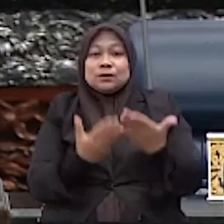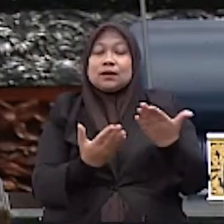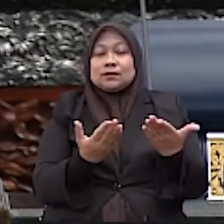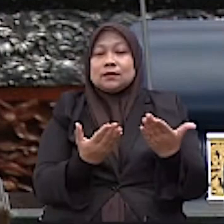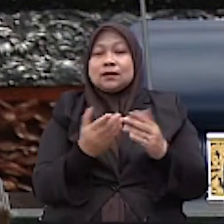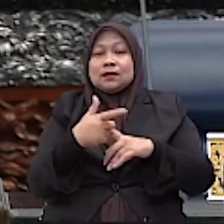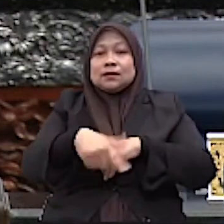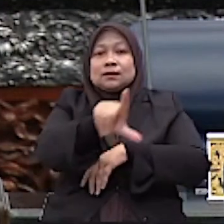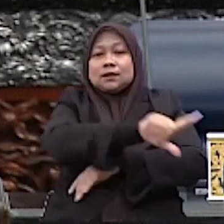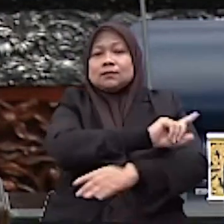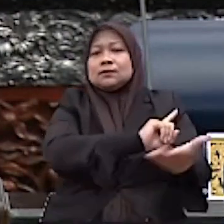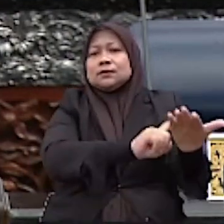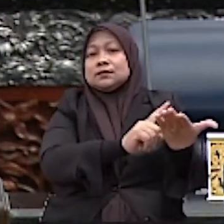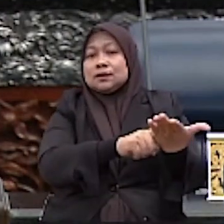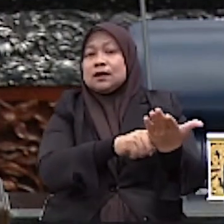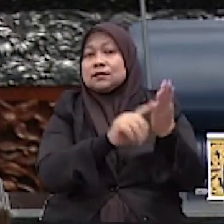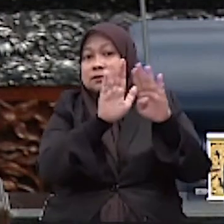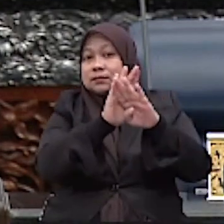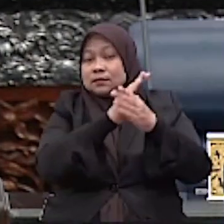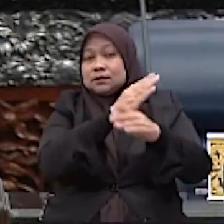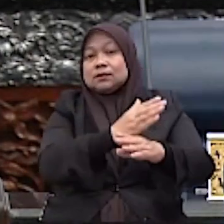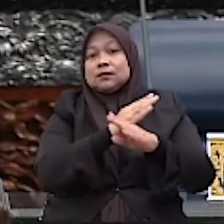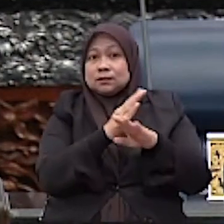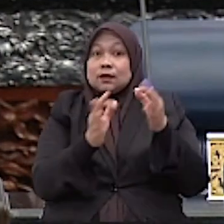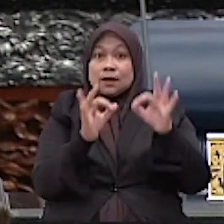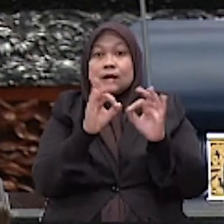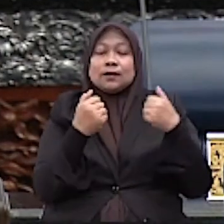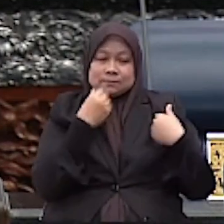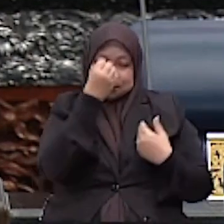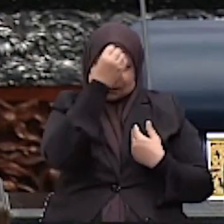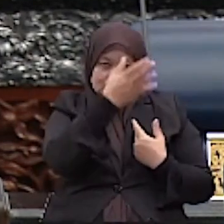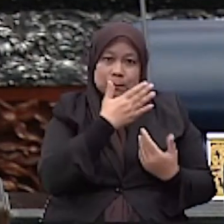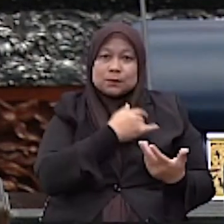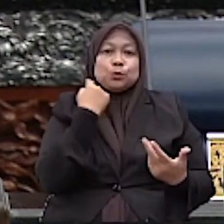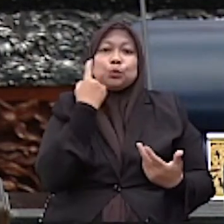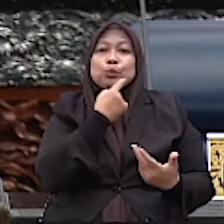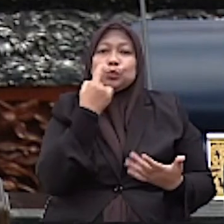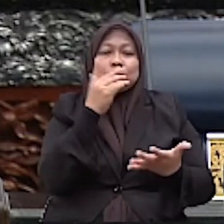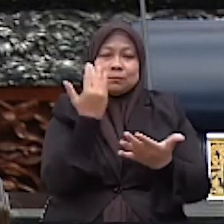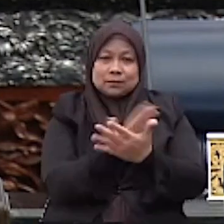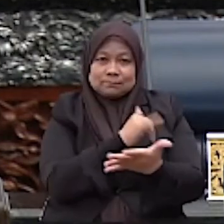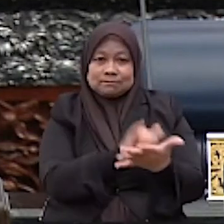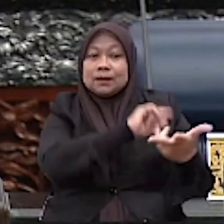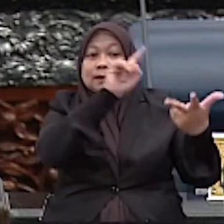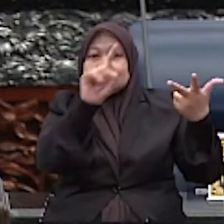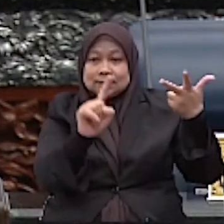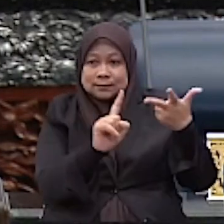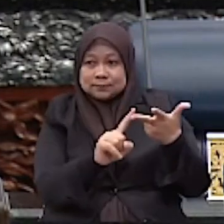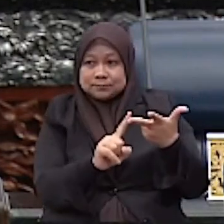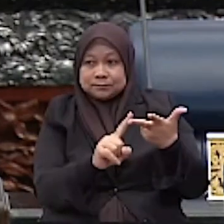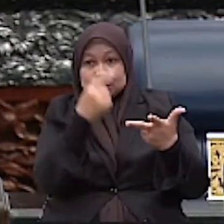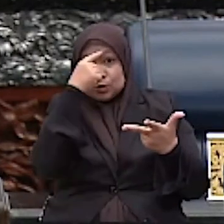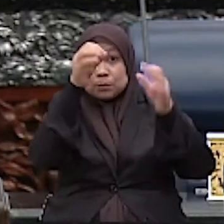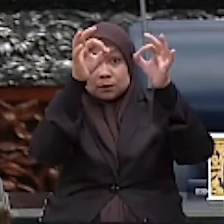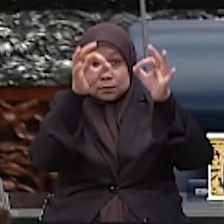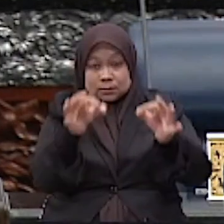aspek maritim yang dilindungi oleh pihak kerajaan jika ada istilah Nyatakan siapa pernah siap baru ini yang ketiga dalam